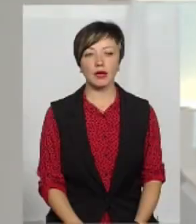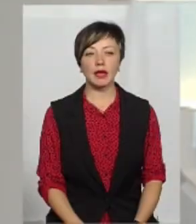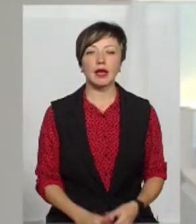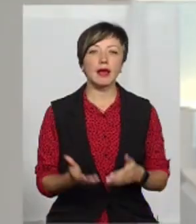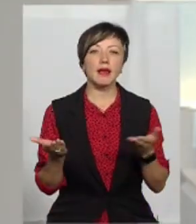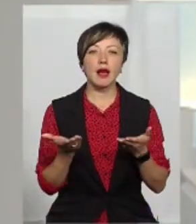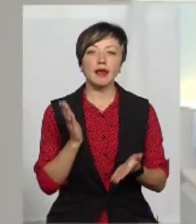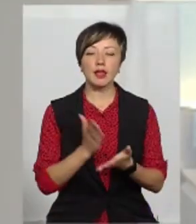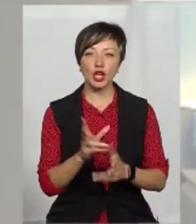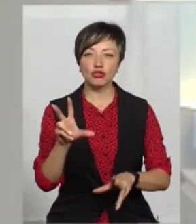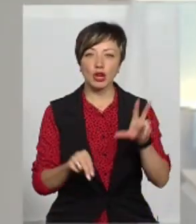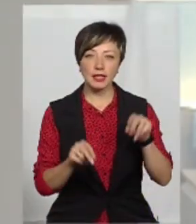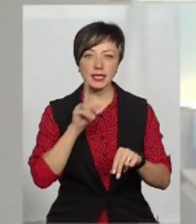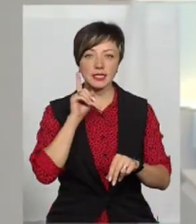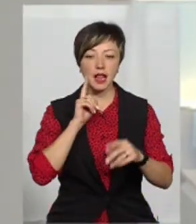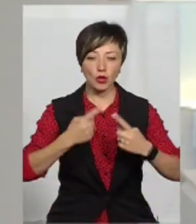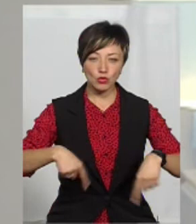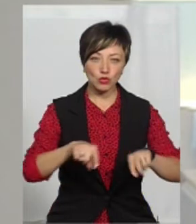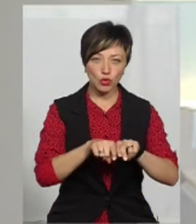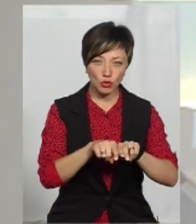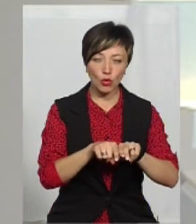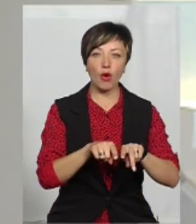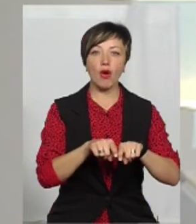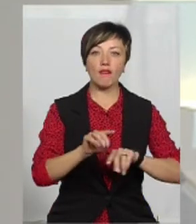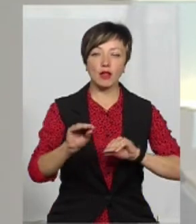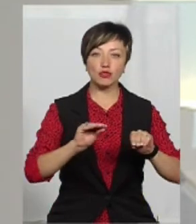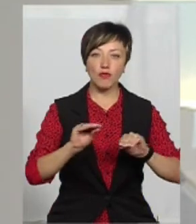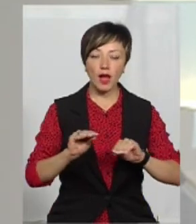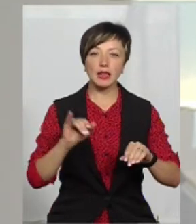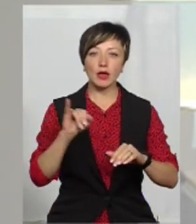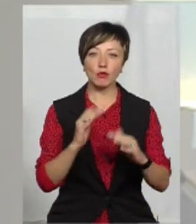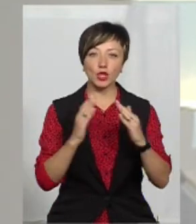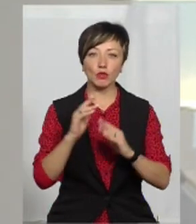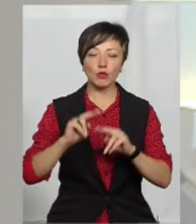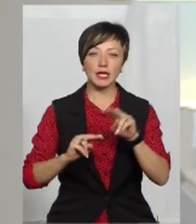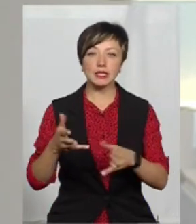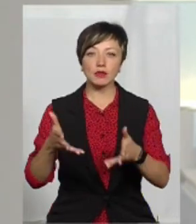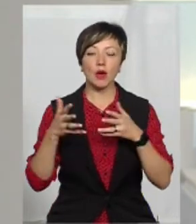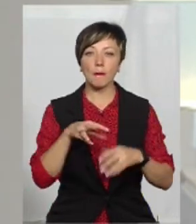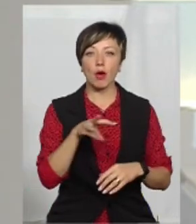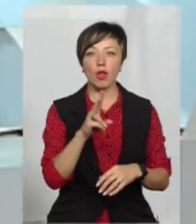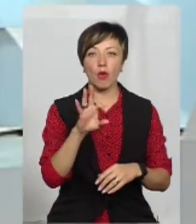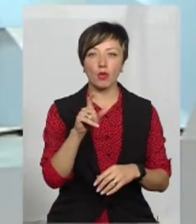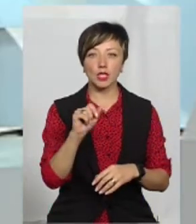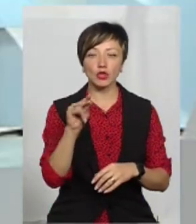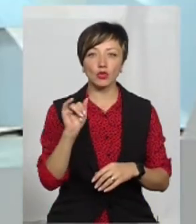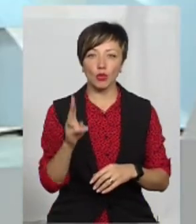Які є шанси і зелену зону облаштувати, і будинок побудувати, з'ясовуємо із Миколою